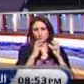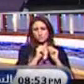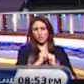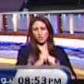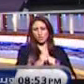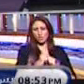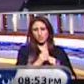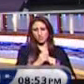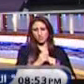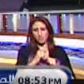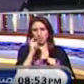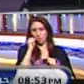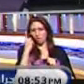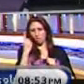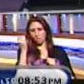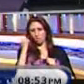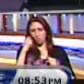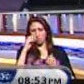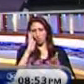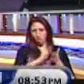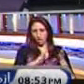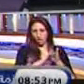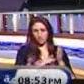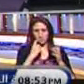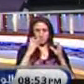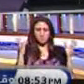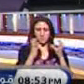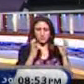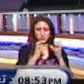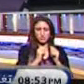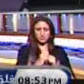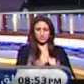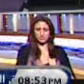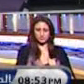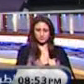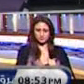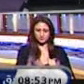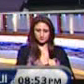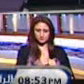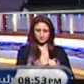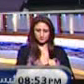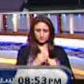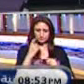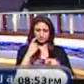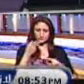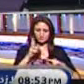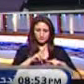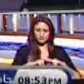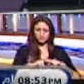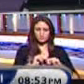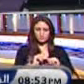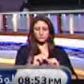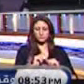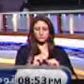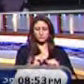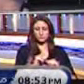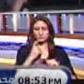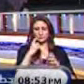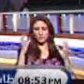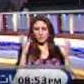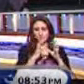بأوسنا، فيقال أنه كان مثلا السبب هو محاولة لفرض الإتوان، وطبعا أدى ذلك إلى أنه